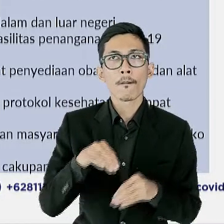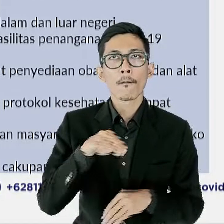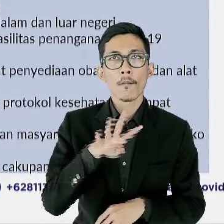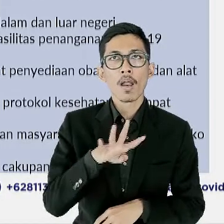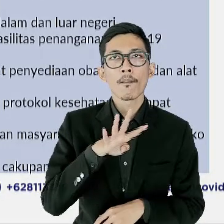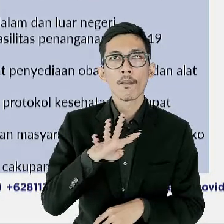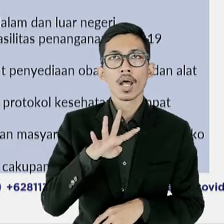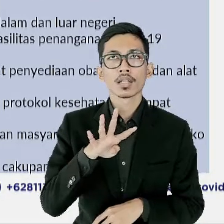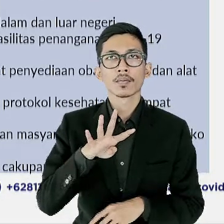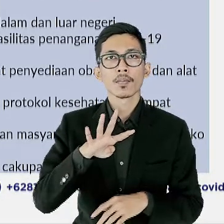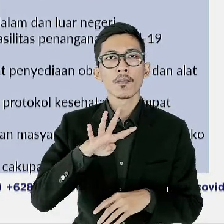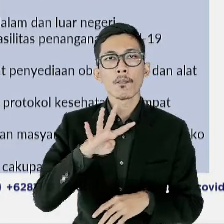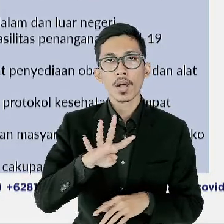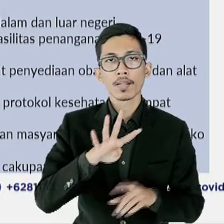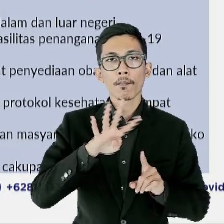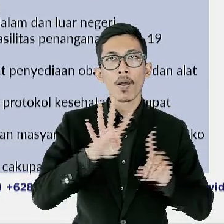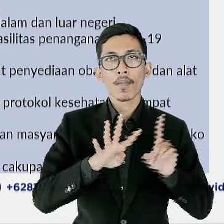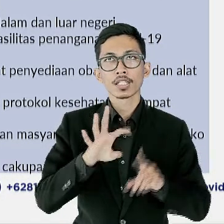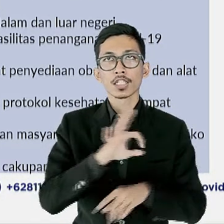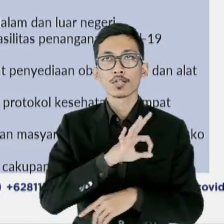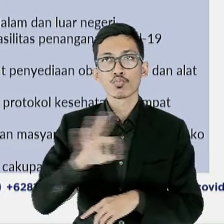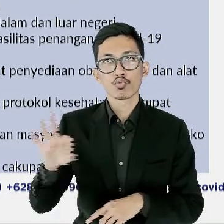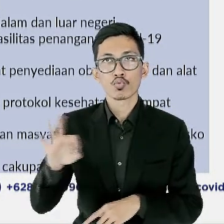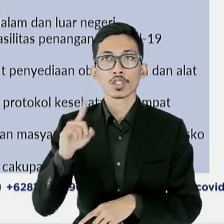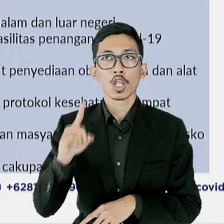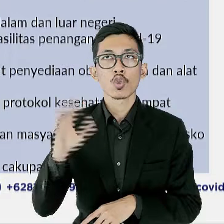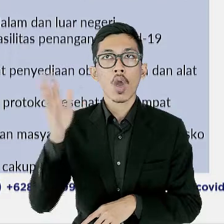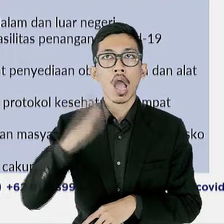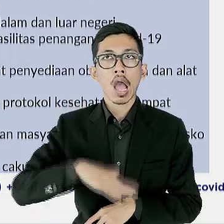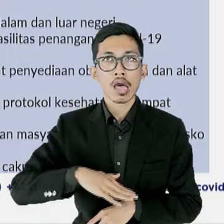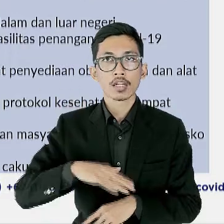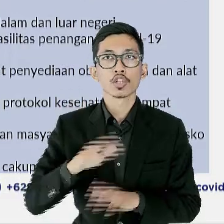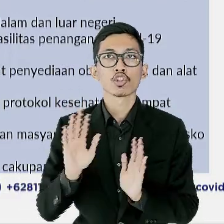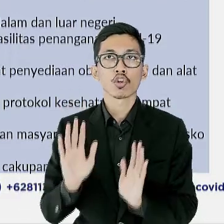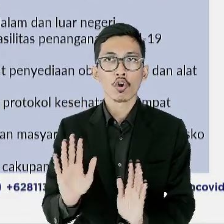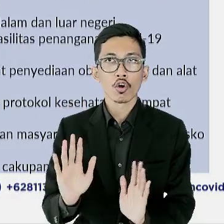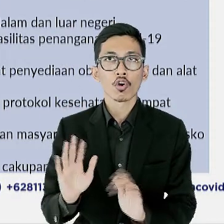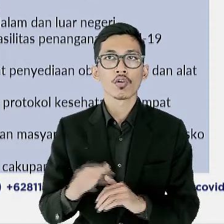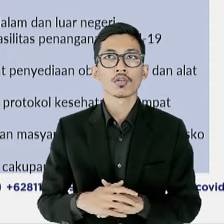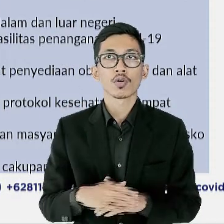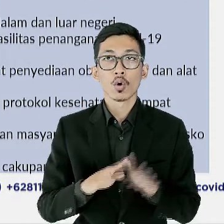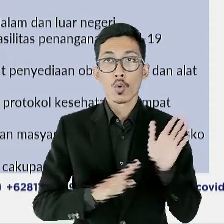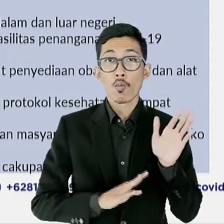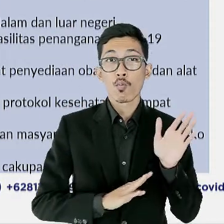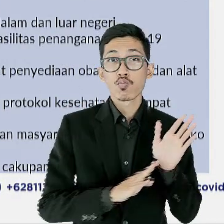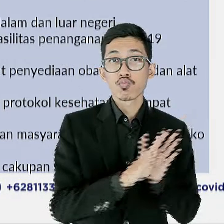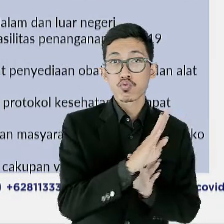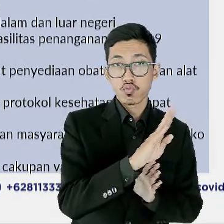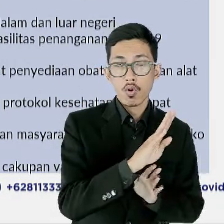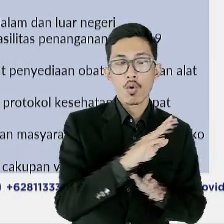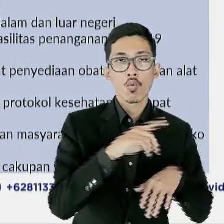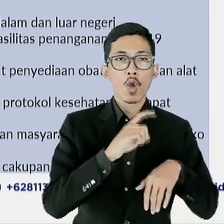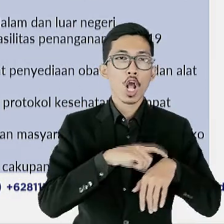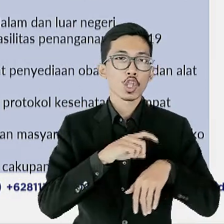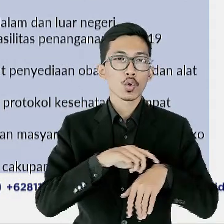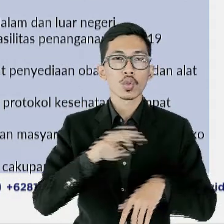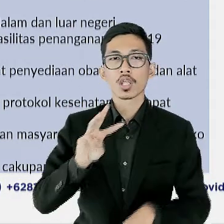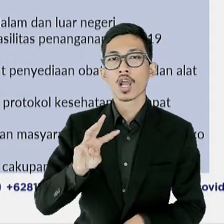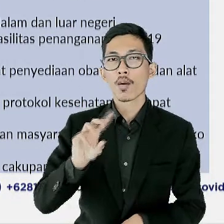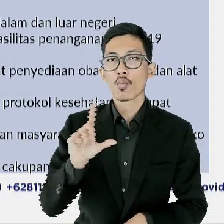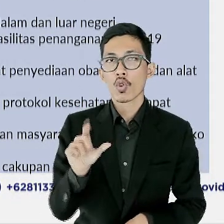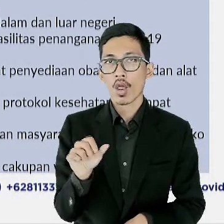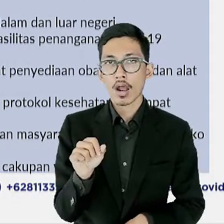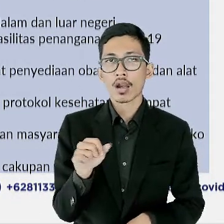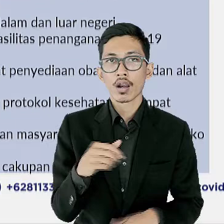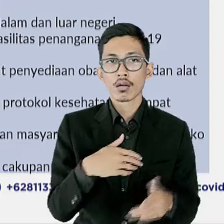414.433 kasus dalam satu hari. Kenaikan berlangsung selama 3 bulan dan